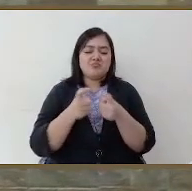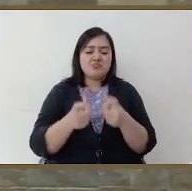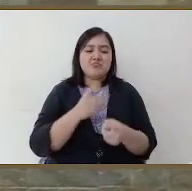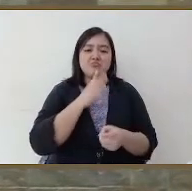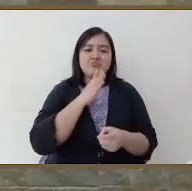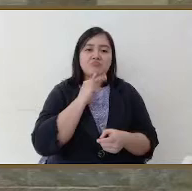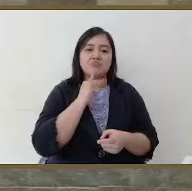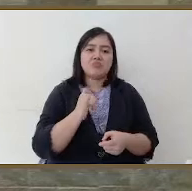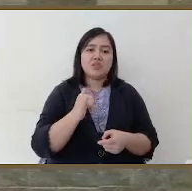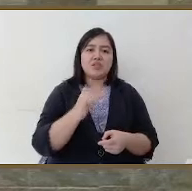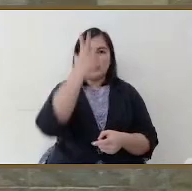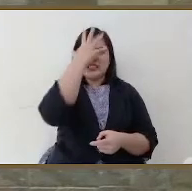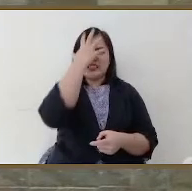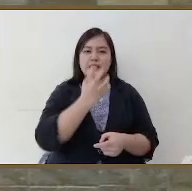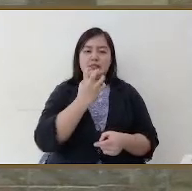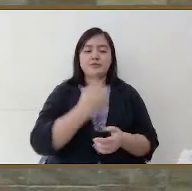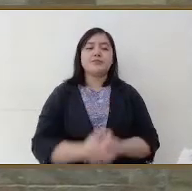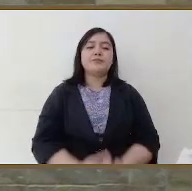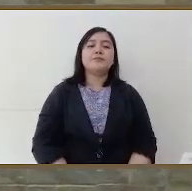The third one was the last.